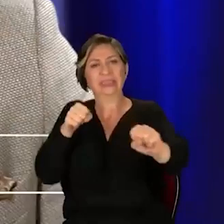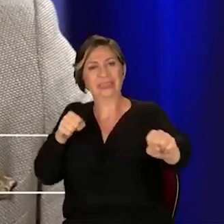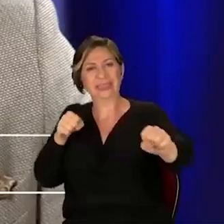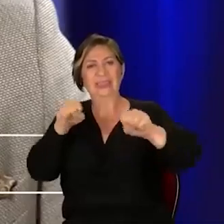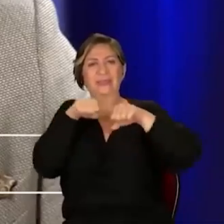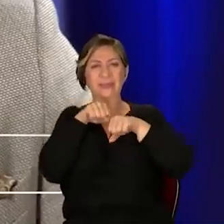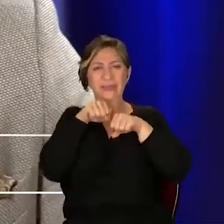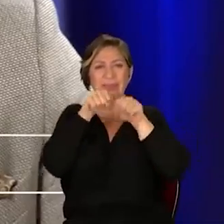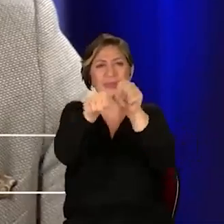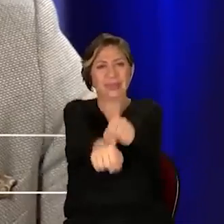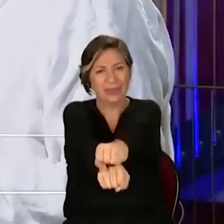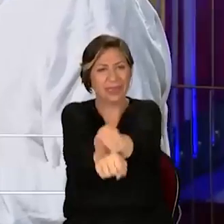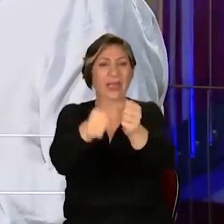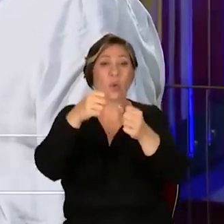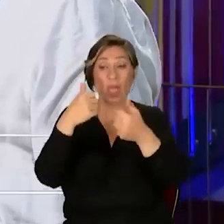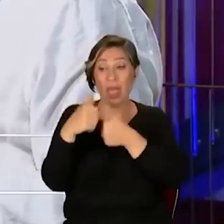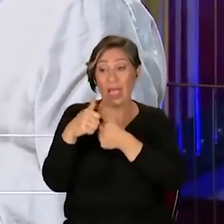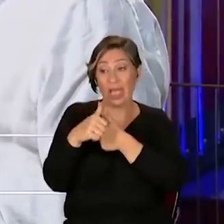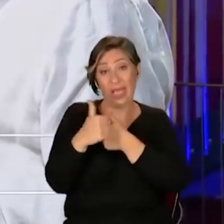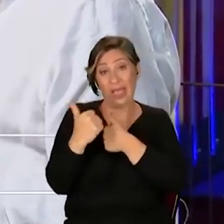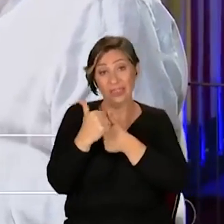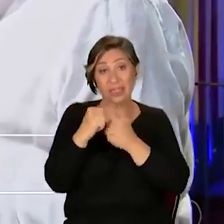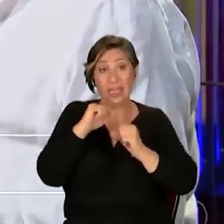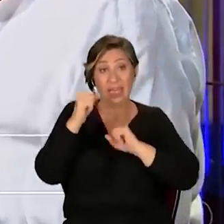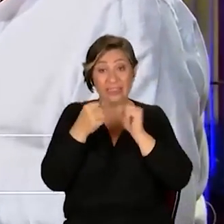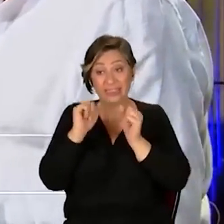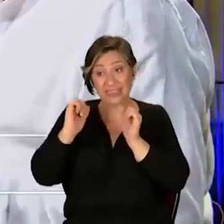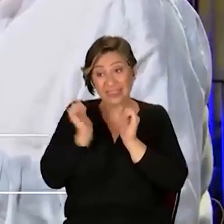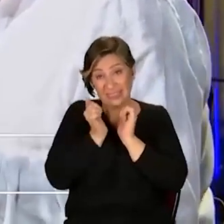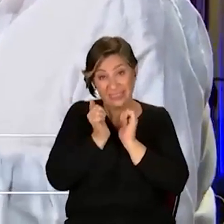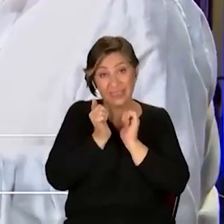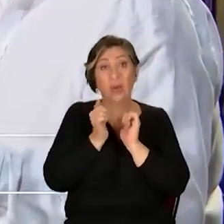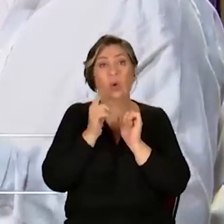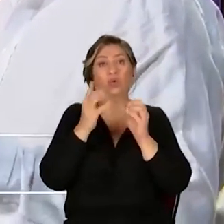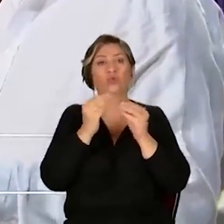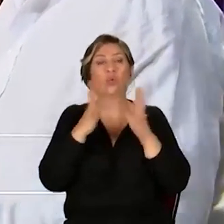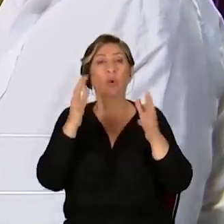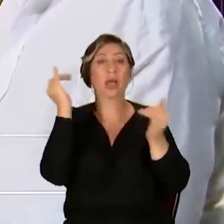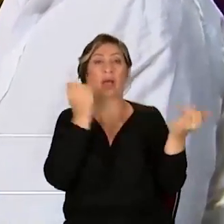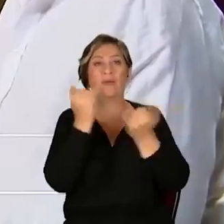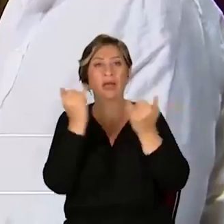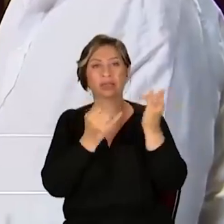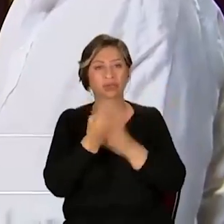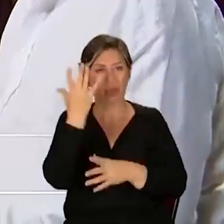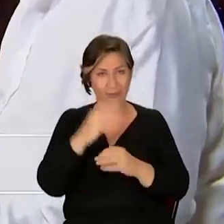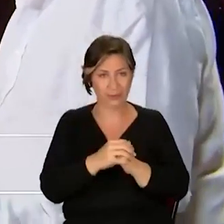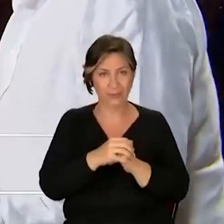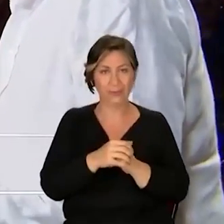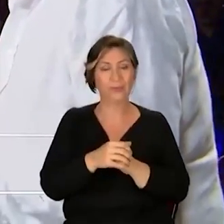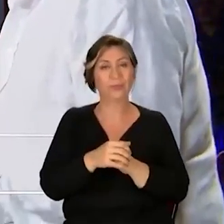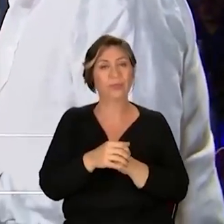çekerler. Onların işte eşler hareketini sınırlarsa orada çok büyük kavga kopar. Peki,